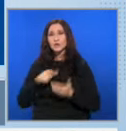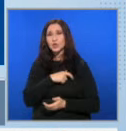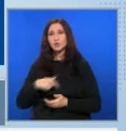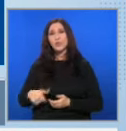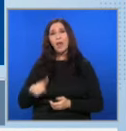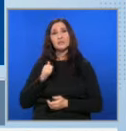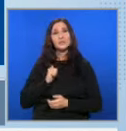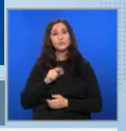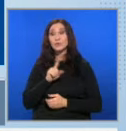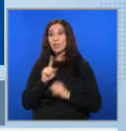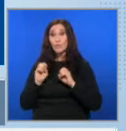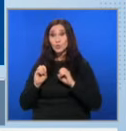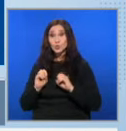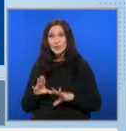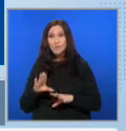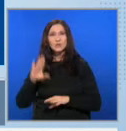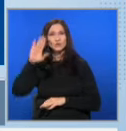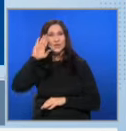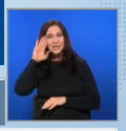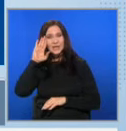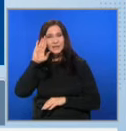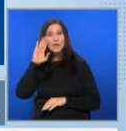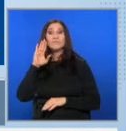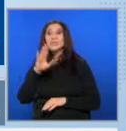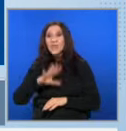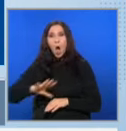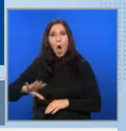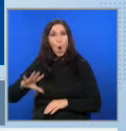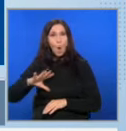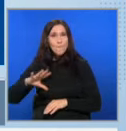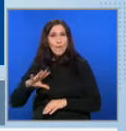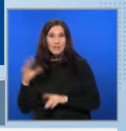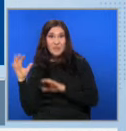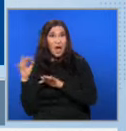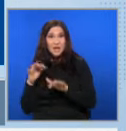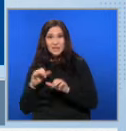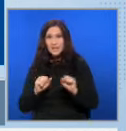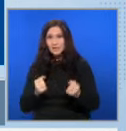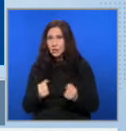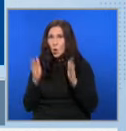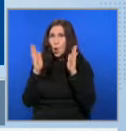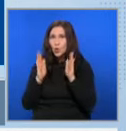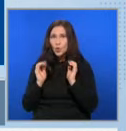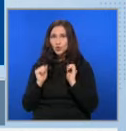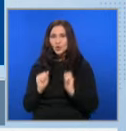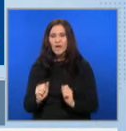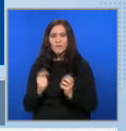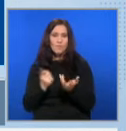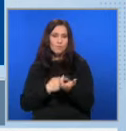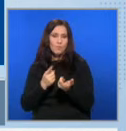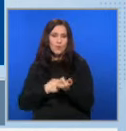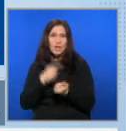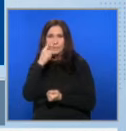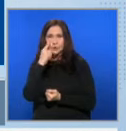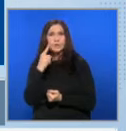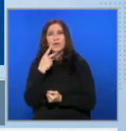е недопустимо служителите и да бъдат обект на агресия и насилие. Очакваме доброени минути